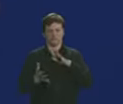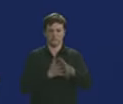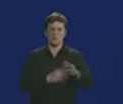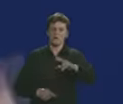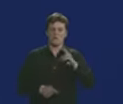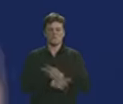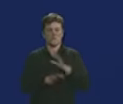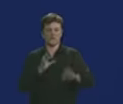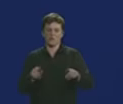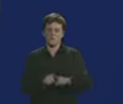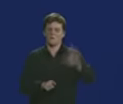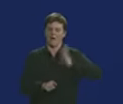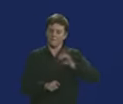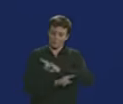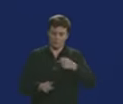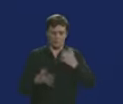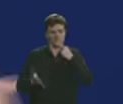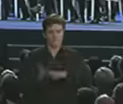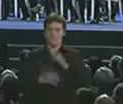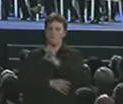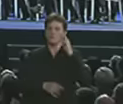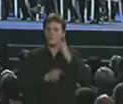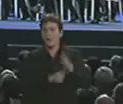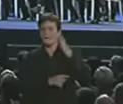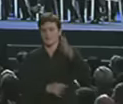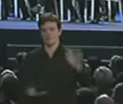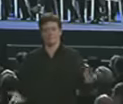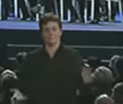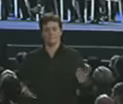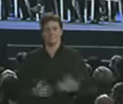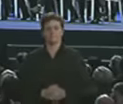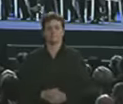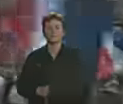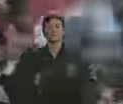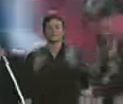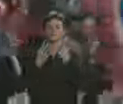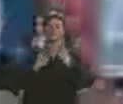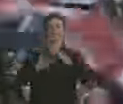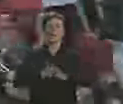du passé, mais celui de l'avenir. Alors, mes chers amis,